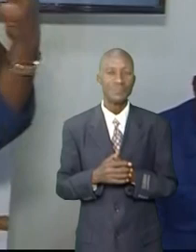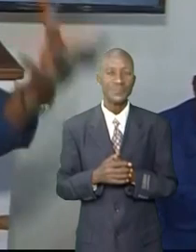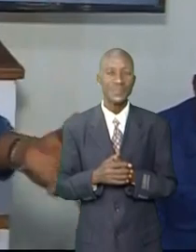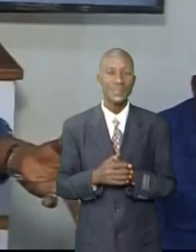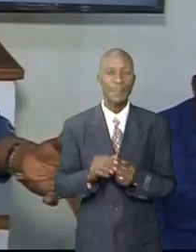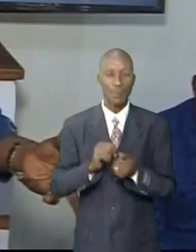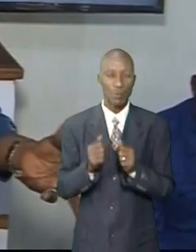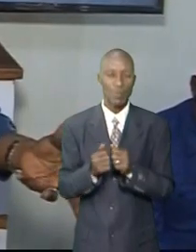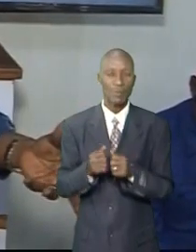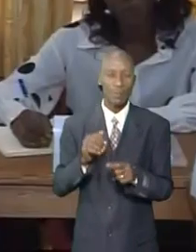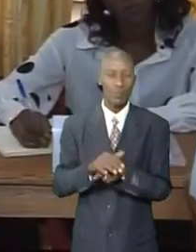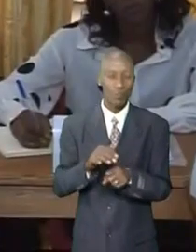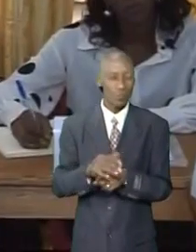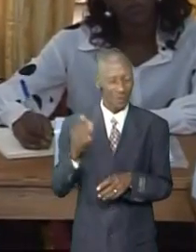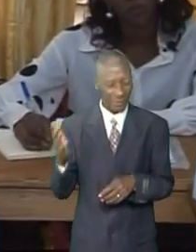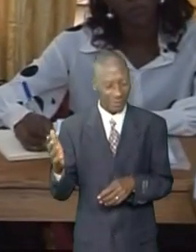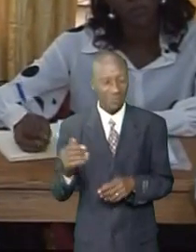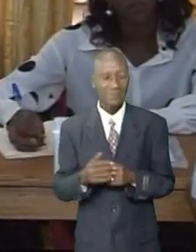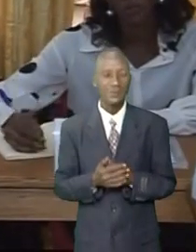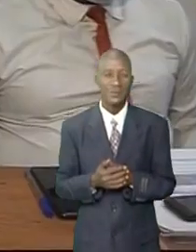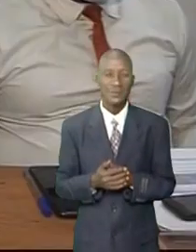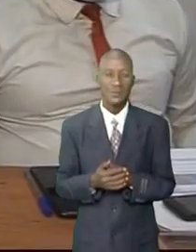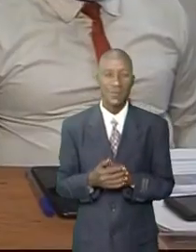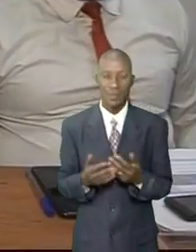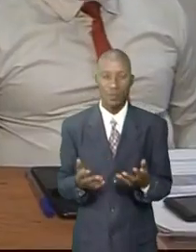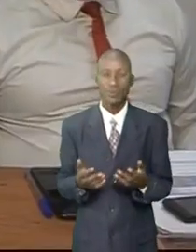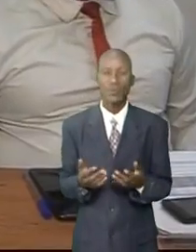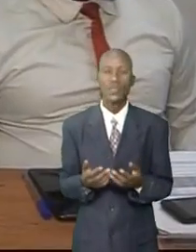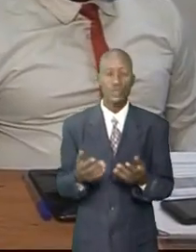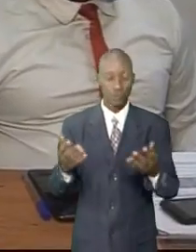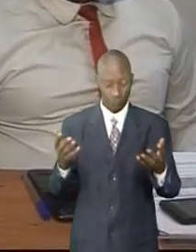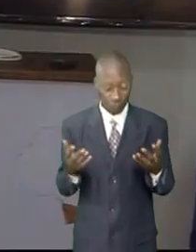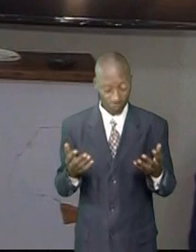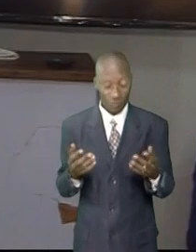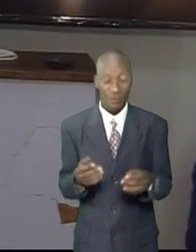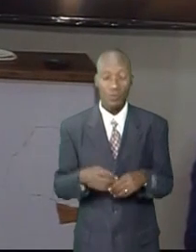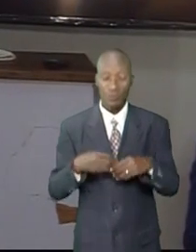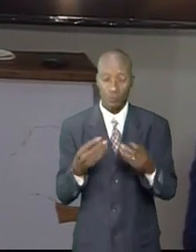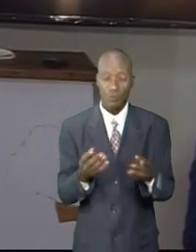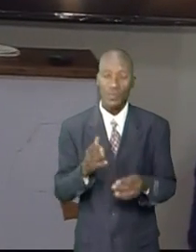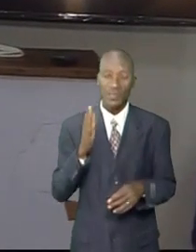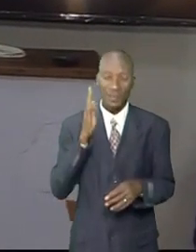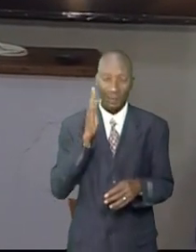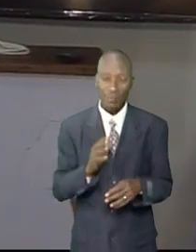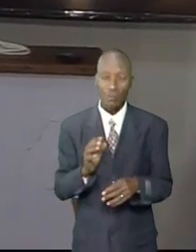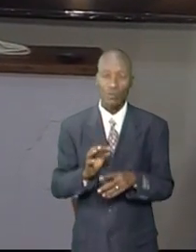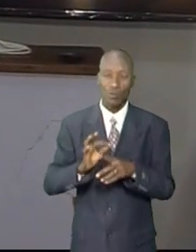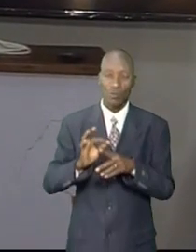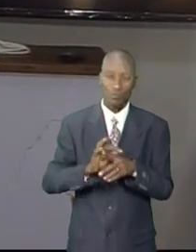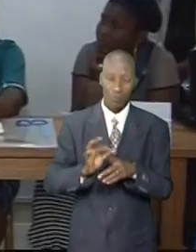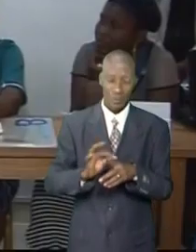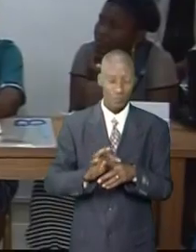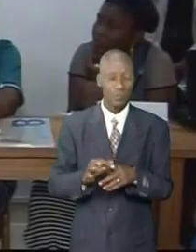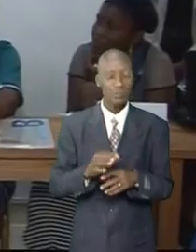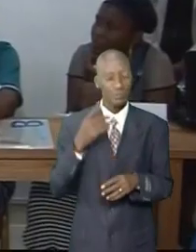problèmes seront résolus en un clic s'il y a des compétences à la réception des institutions publiques et privées, des hôtels et restaurants. Mettre en confiance